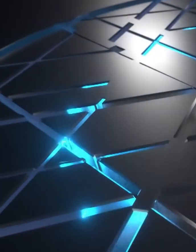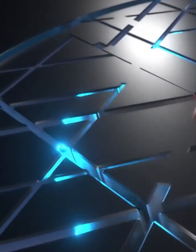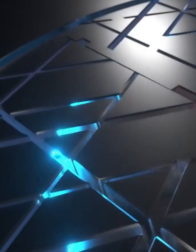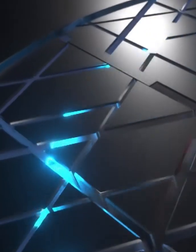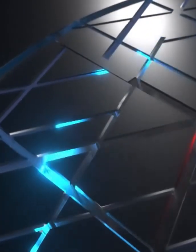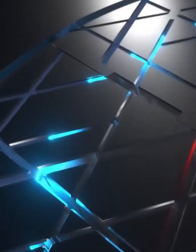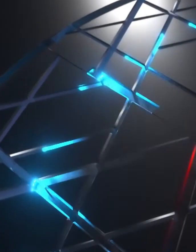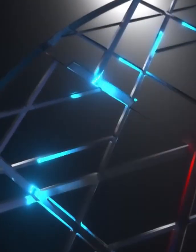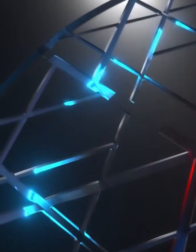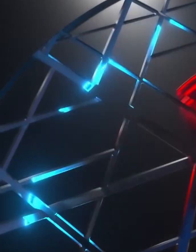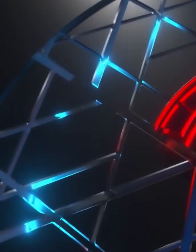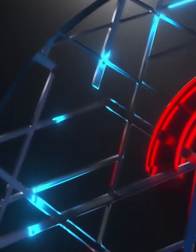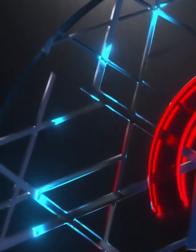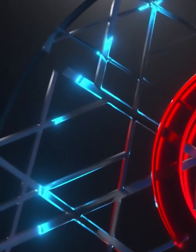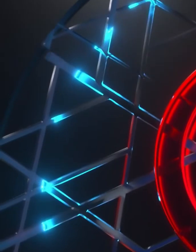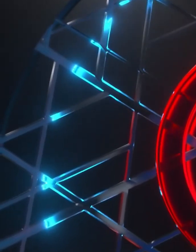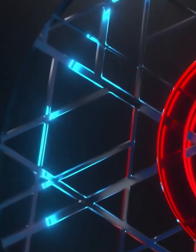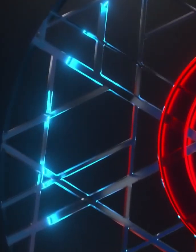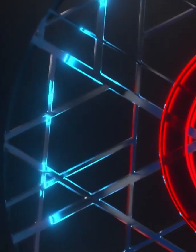βράδυ h